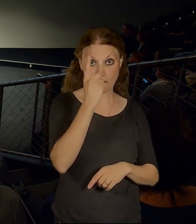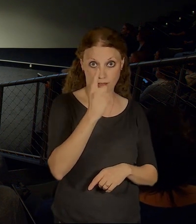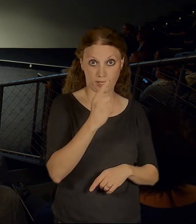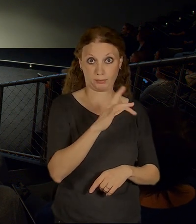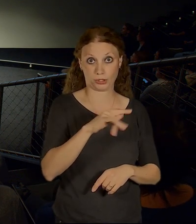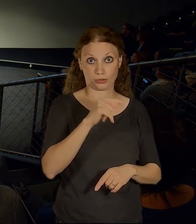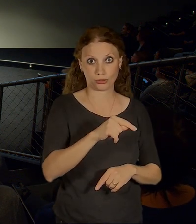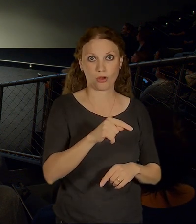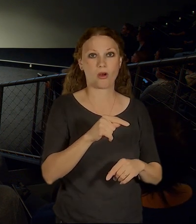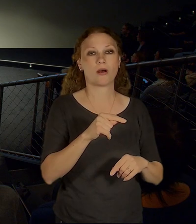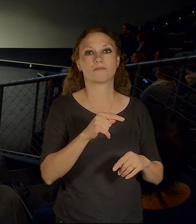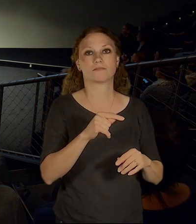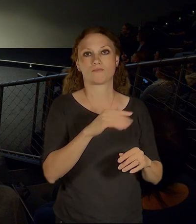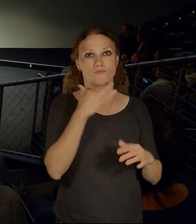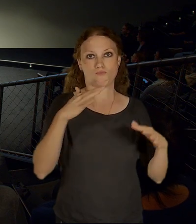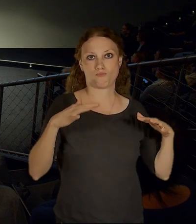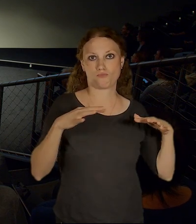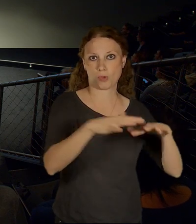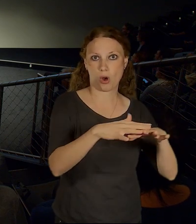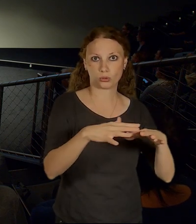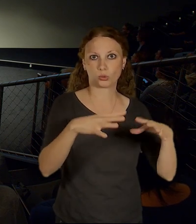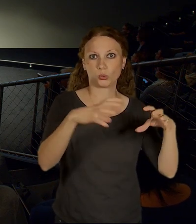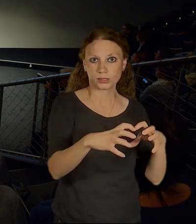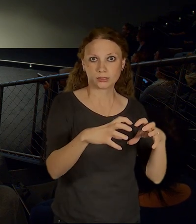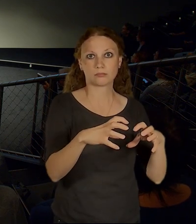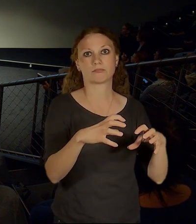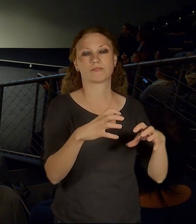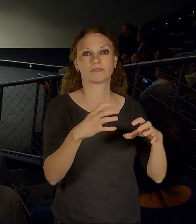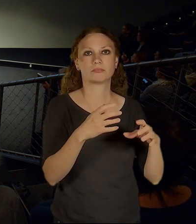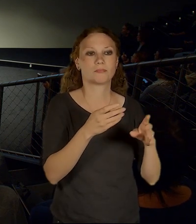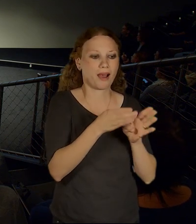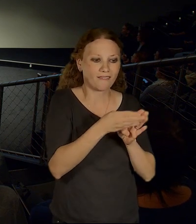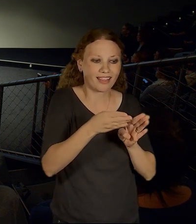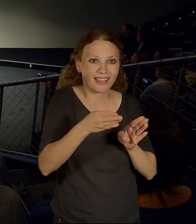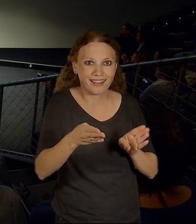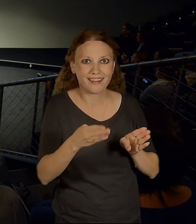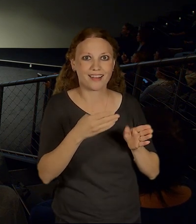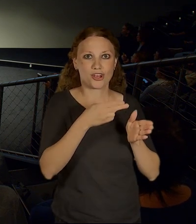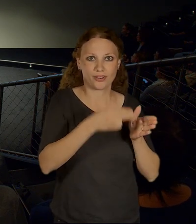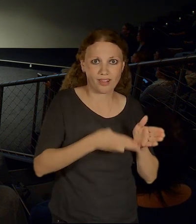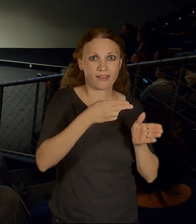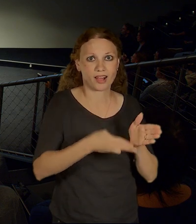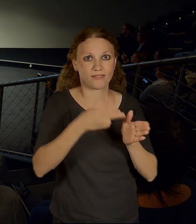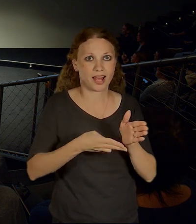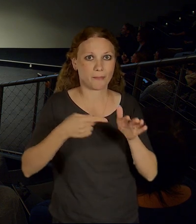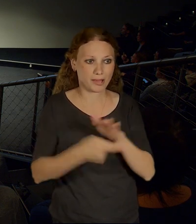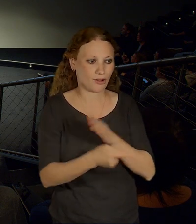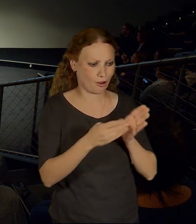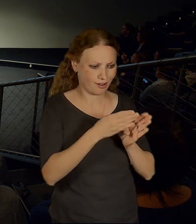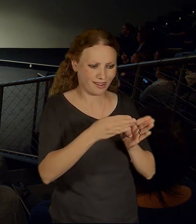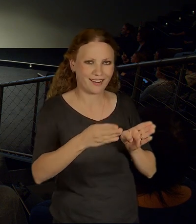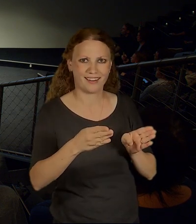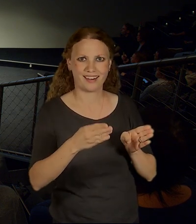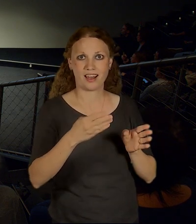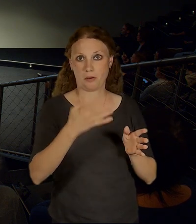těch linek máme příliš, respektive jsou vlastně všechny vedle sebe a nejsou propojené. Takže by se mohlo zdát, že Vysočany